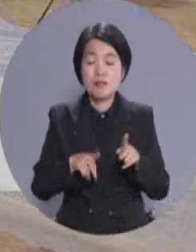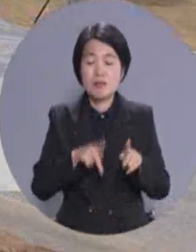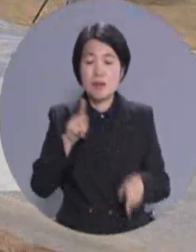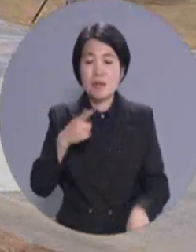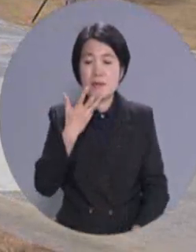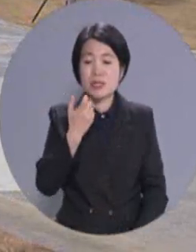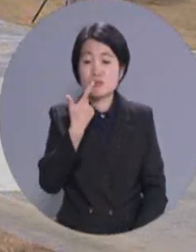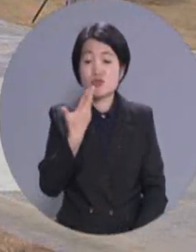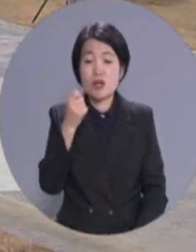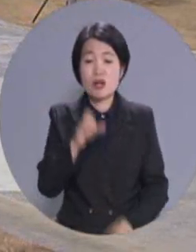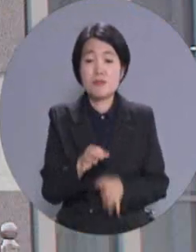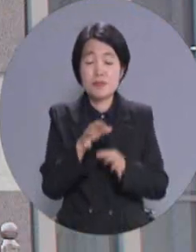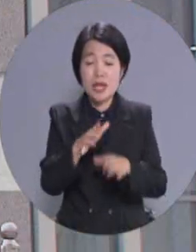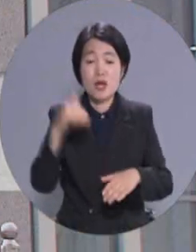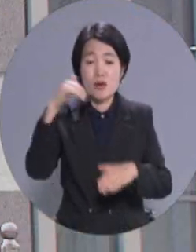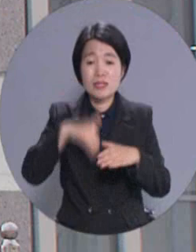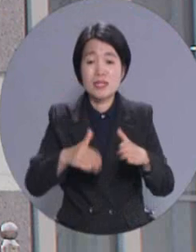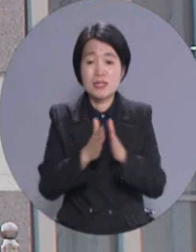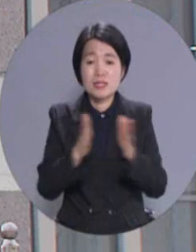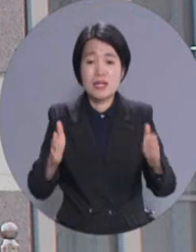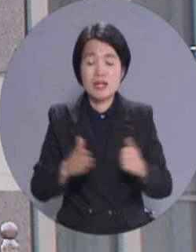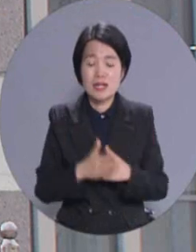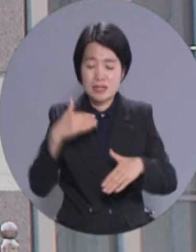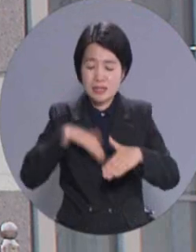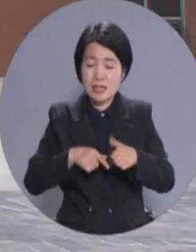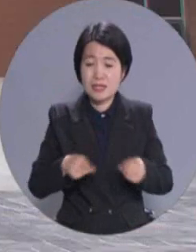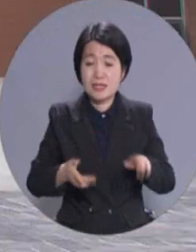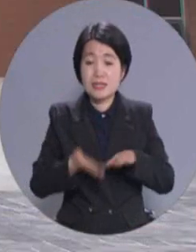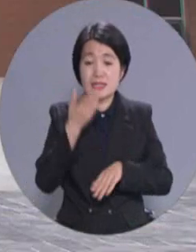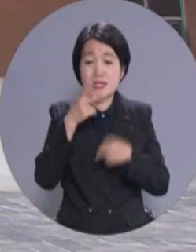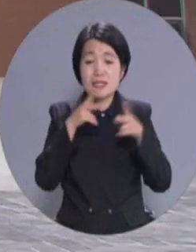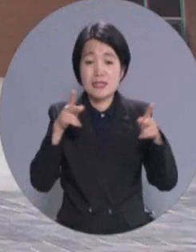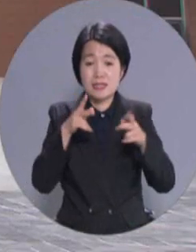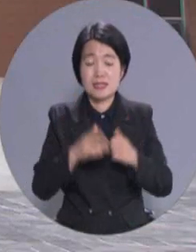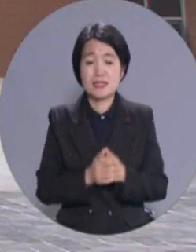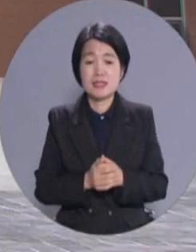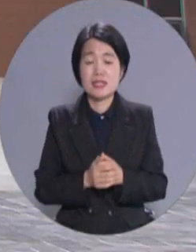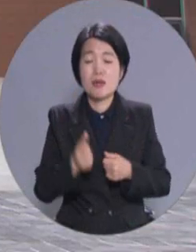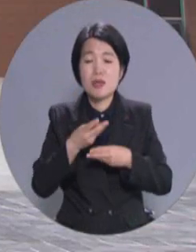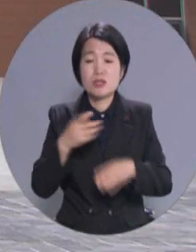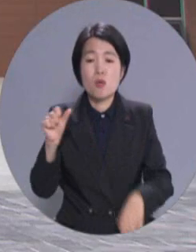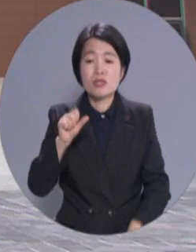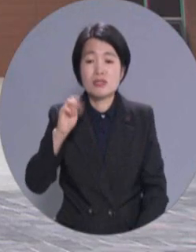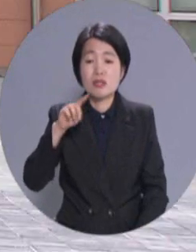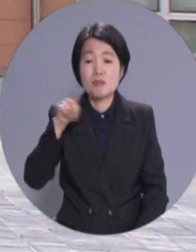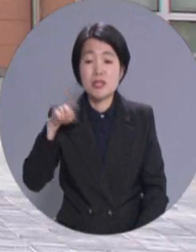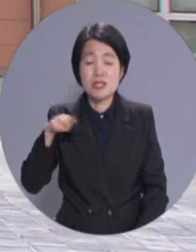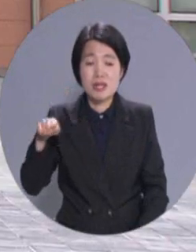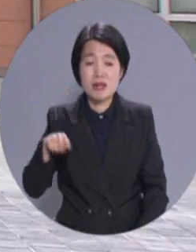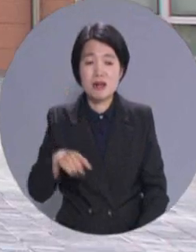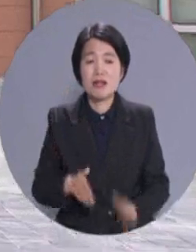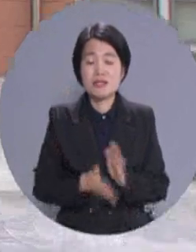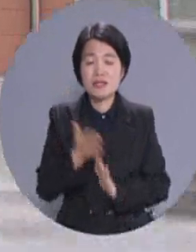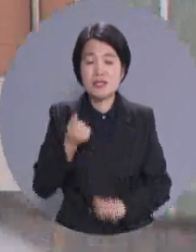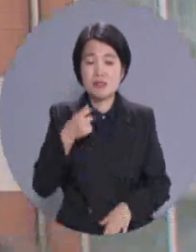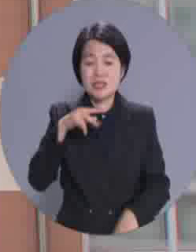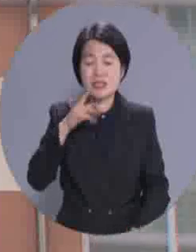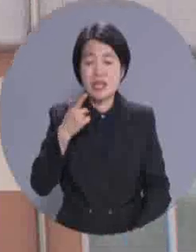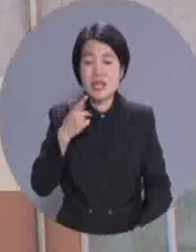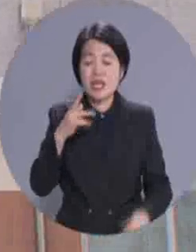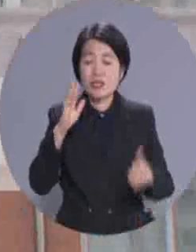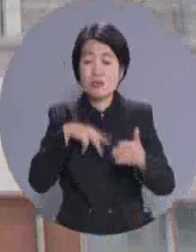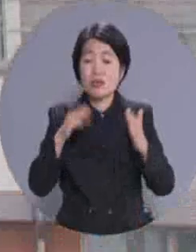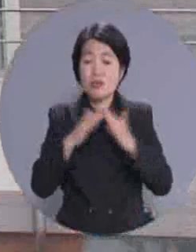186억원을 투입해 착공한 지하 1층 지상 2층 연면적 5천여 제미 규모의 실입 신대 도서관이